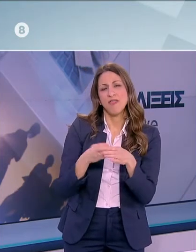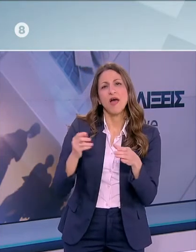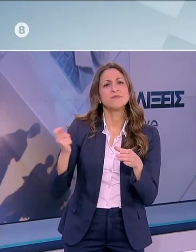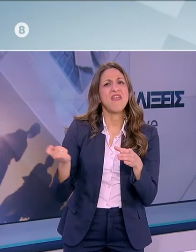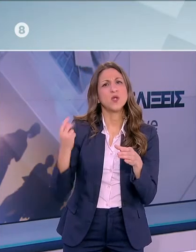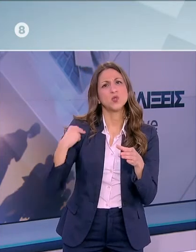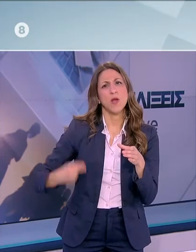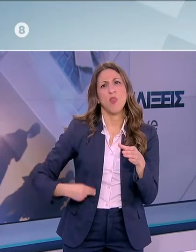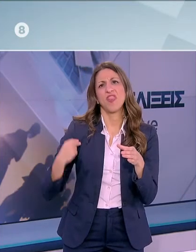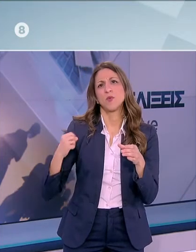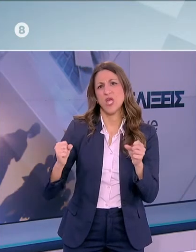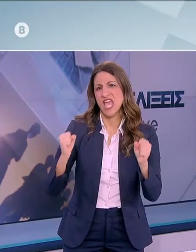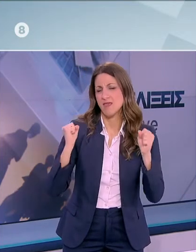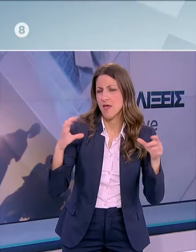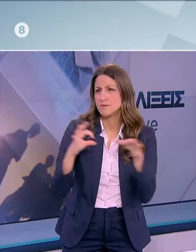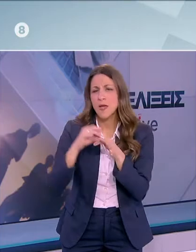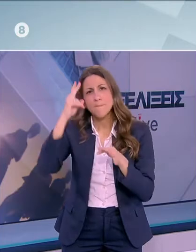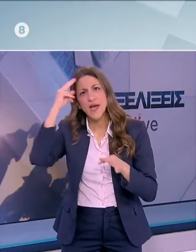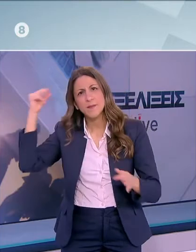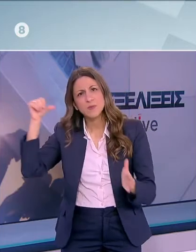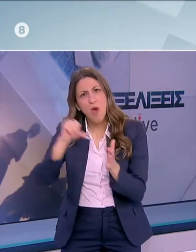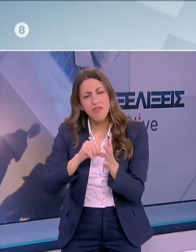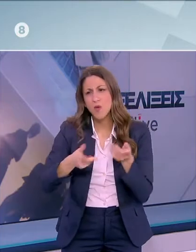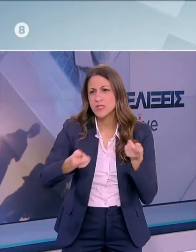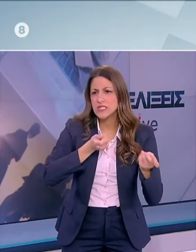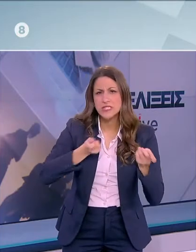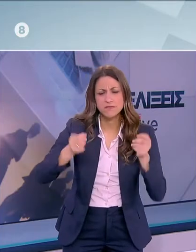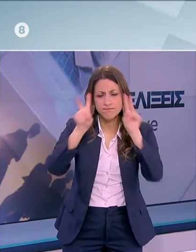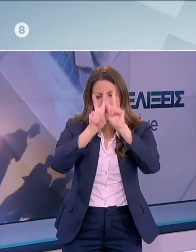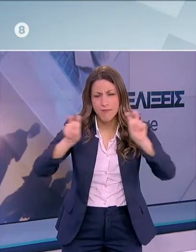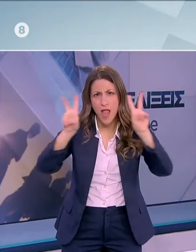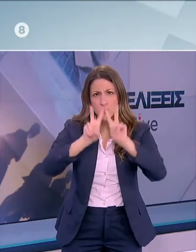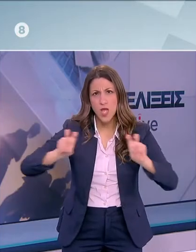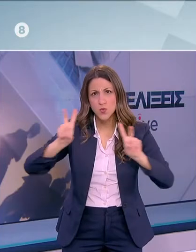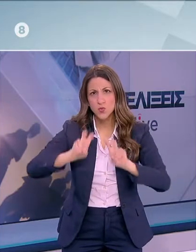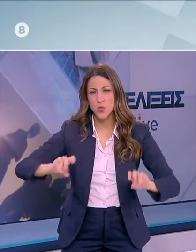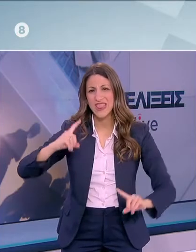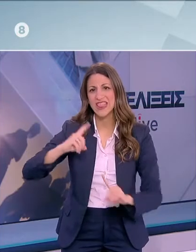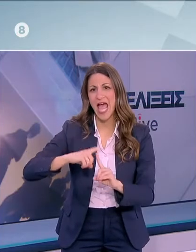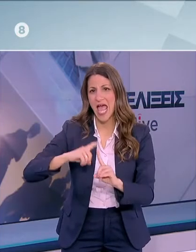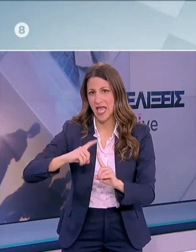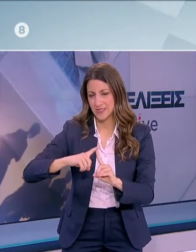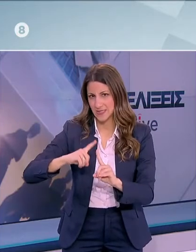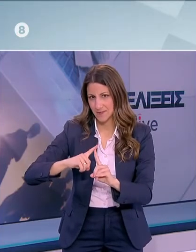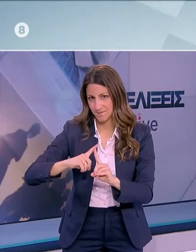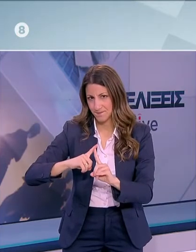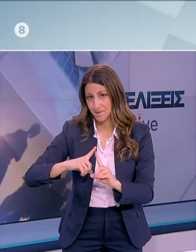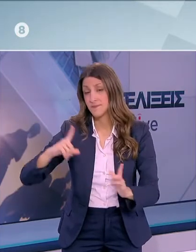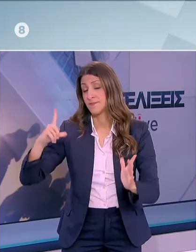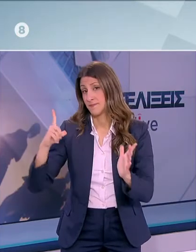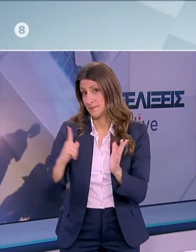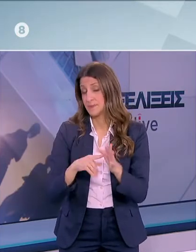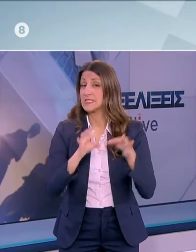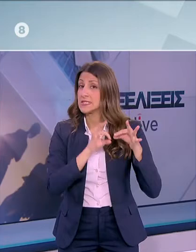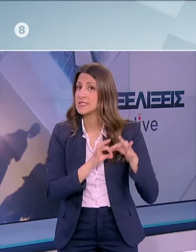ΥΠΕ, των Διευθύνσεων Υγείας, του Πανεπιστημίου και όλων των νοσοκομείων και των Κέντρων Υγείας Περιφέρειας Θεσσαλίας. Τίποτα δεν πρέπει και δεν μπορεί να